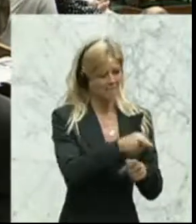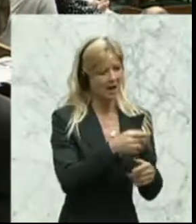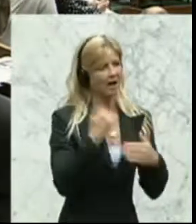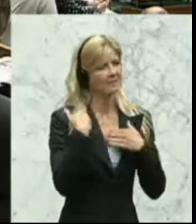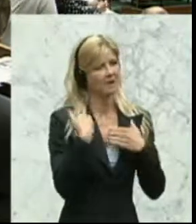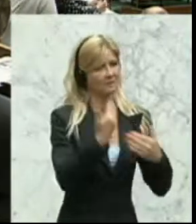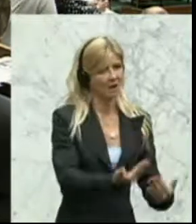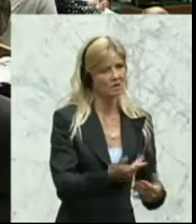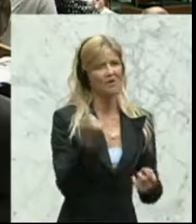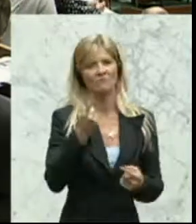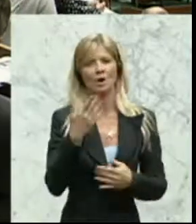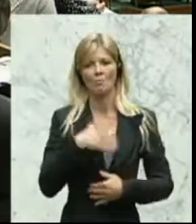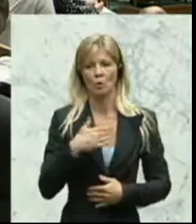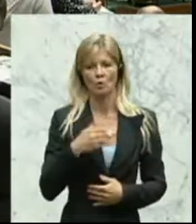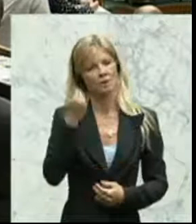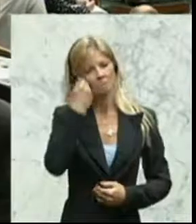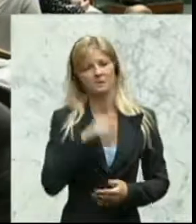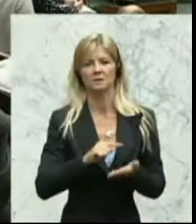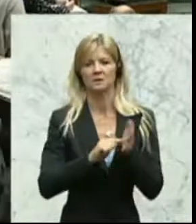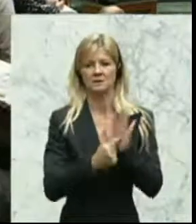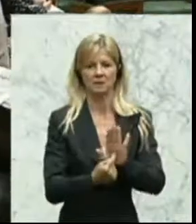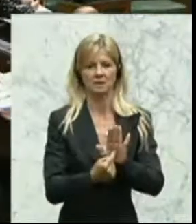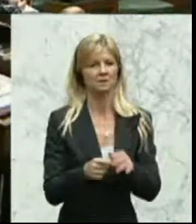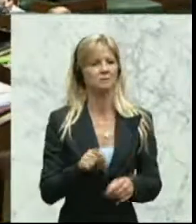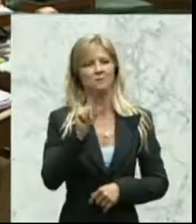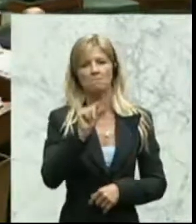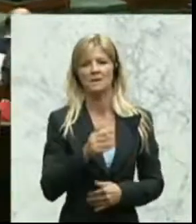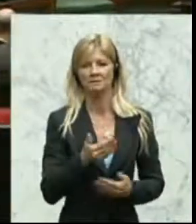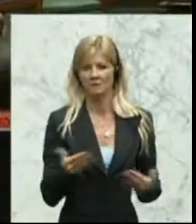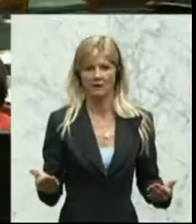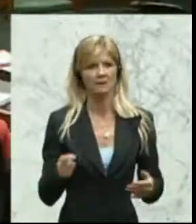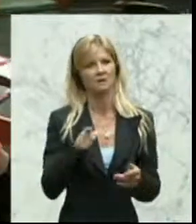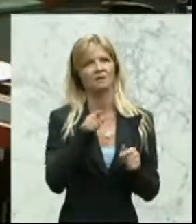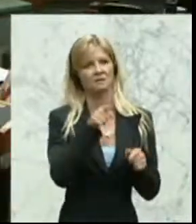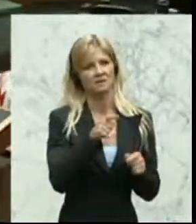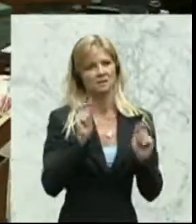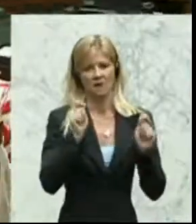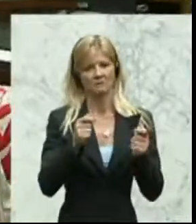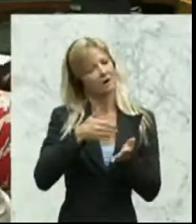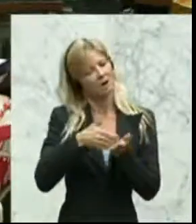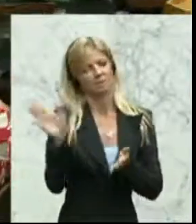Zeichen. Das ist die Minderheit. Dieser Antrag ist abgelehnt.